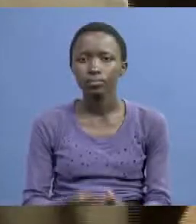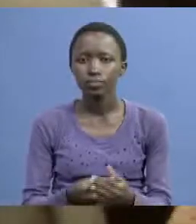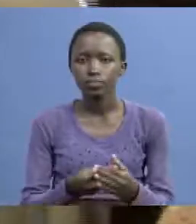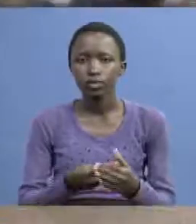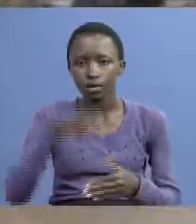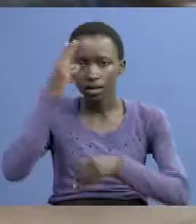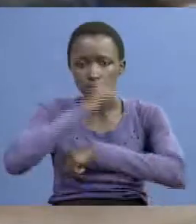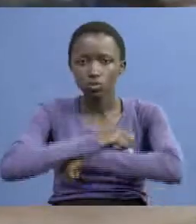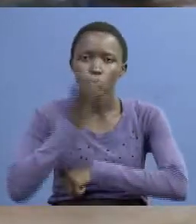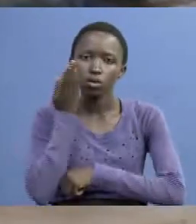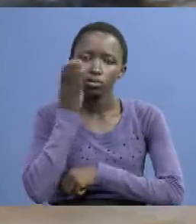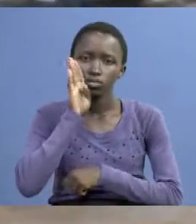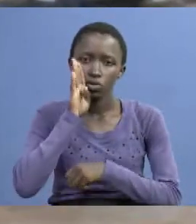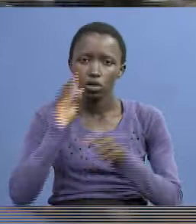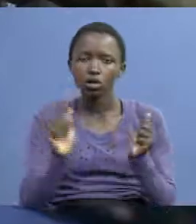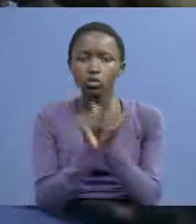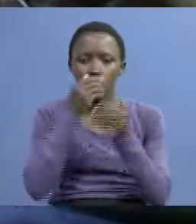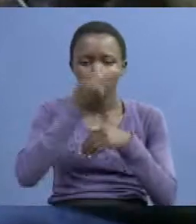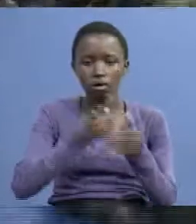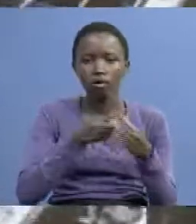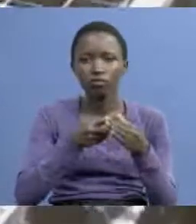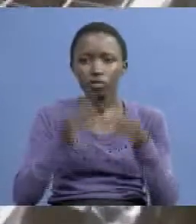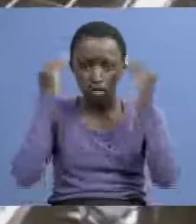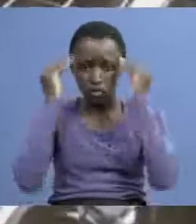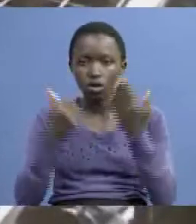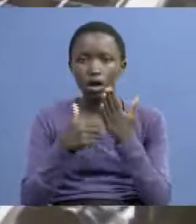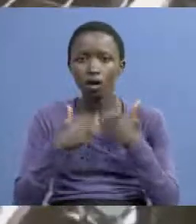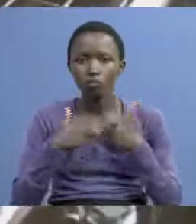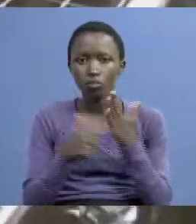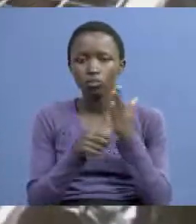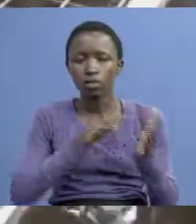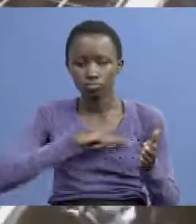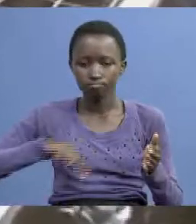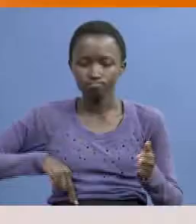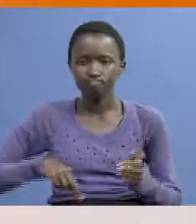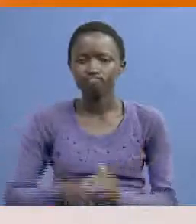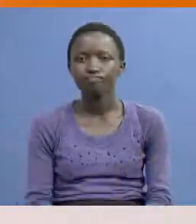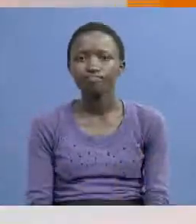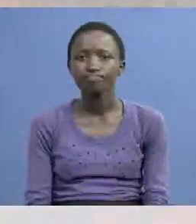Shule ya upili ya Isiolo yafungwa baada ya wanafunzi kuzozana kuhusu dini.